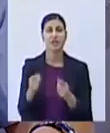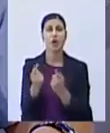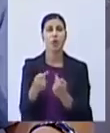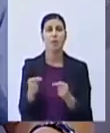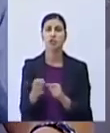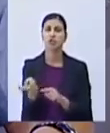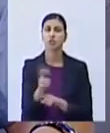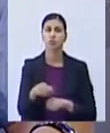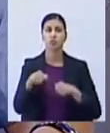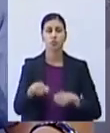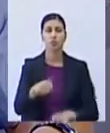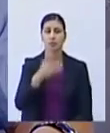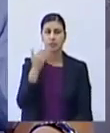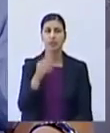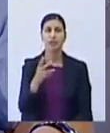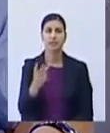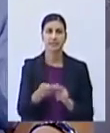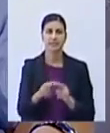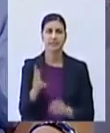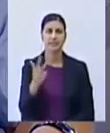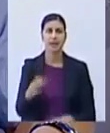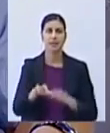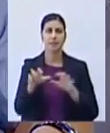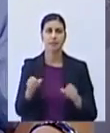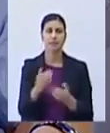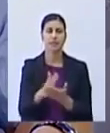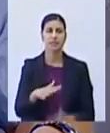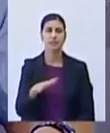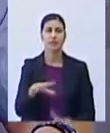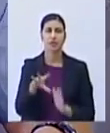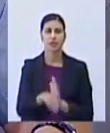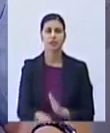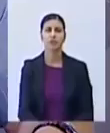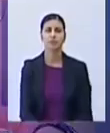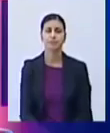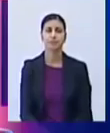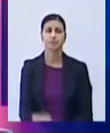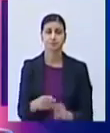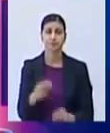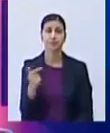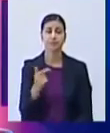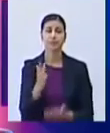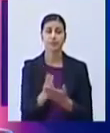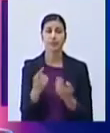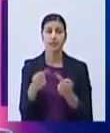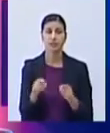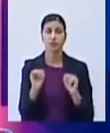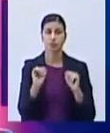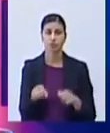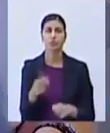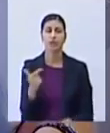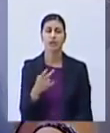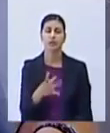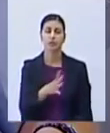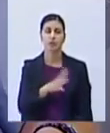შემოსვლის უფლება არ აქვს. ისინი არეგულირებენ ქვეყანაში. რაფია ფასებს და პირობას რომ იქნება გარანტი იმისა, რომ სხვა შეძლებს. ამის გარანტი უნდა